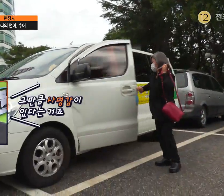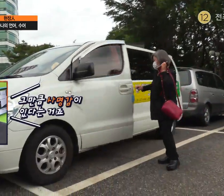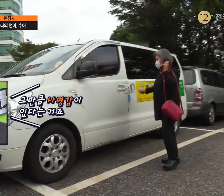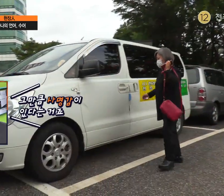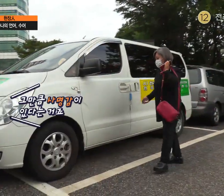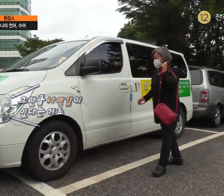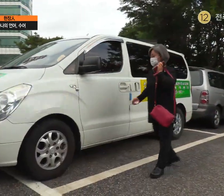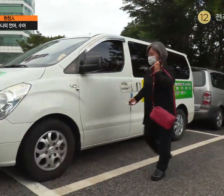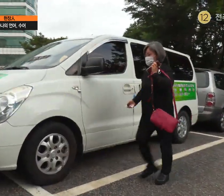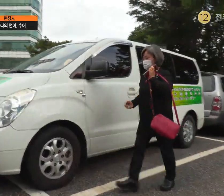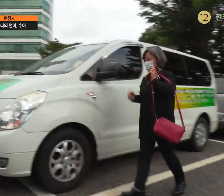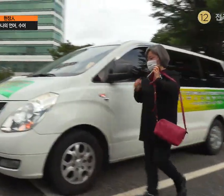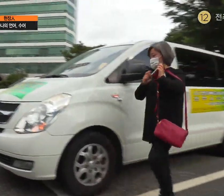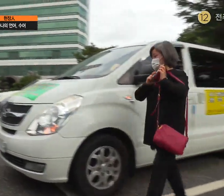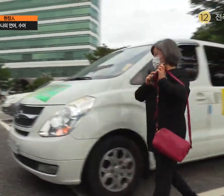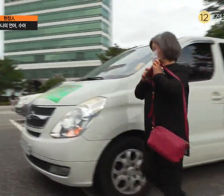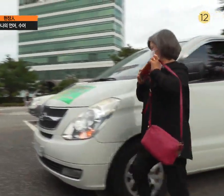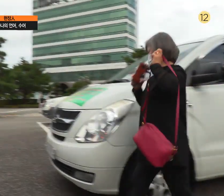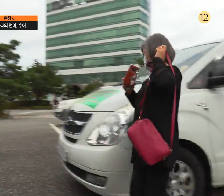거죠.